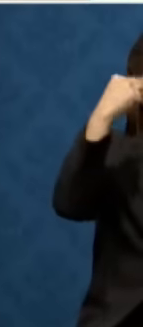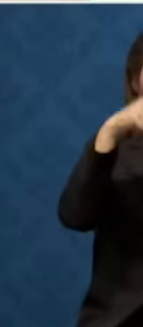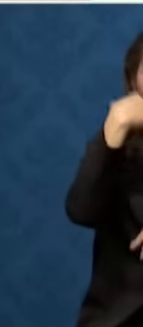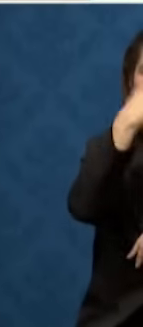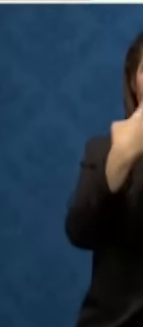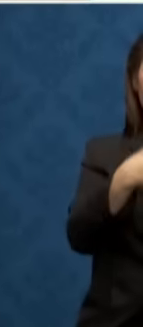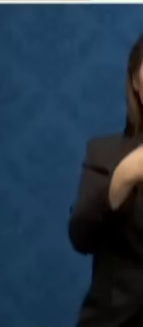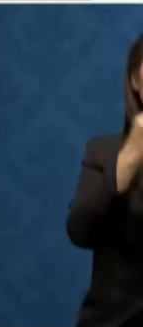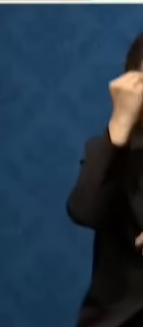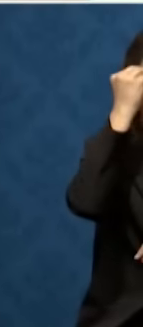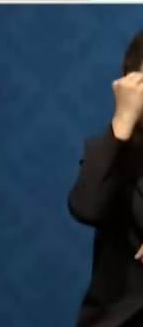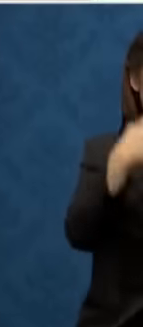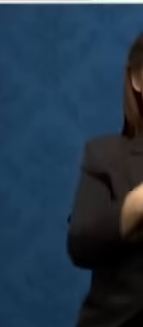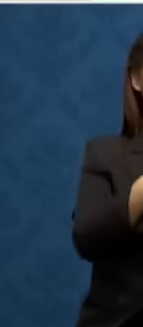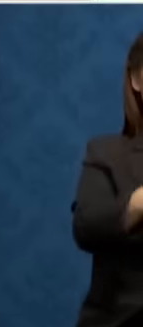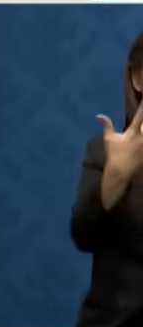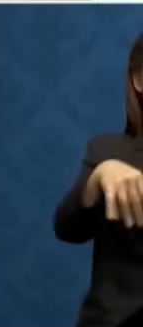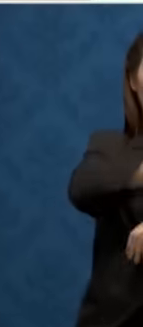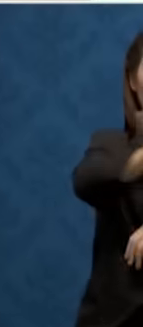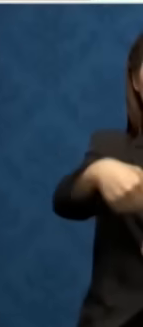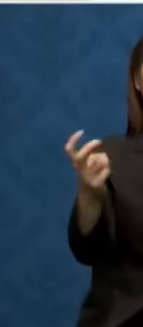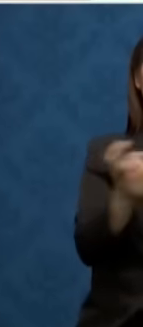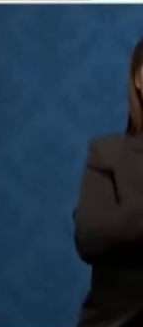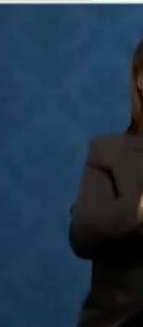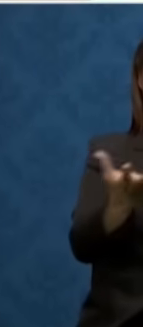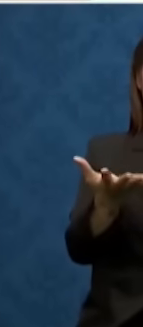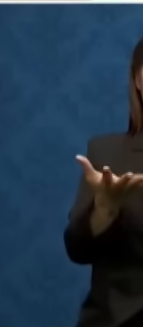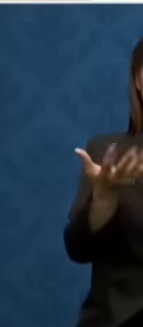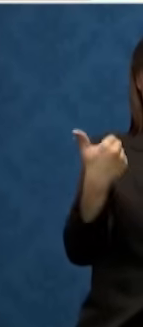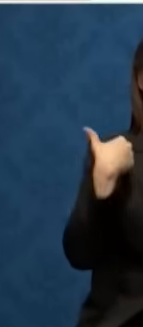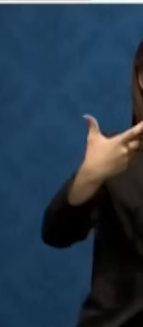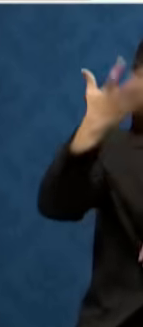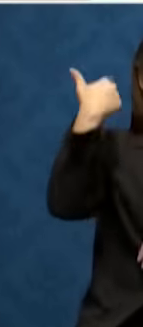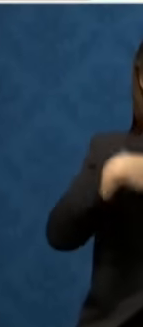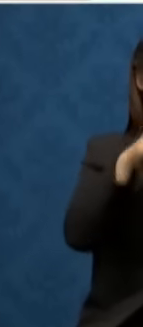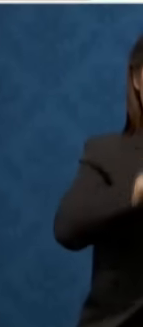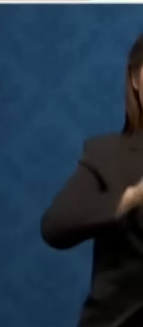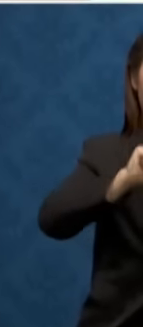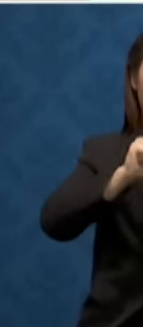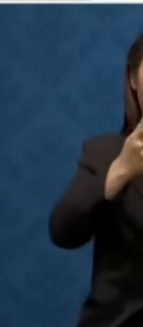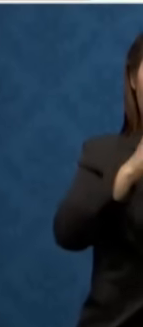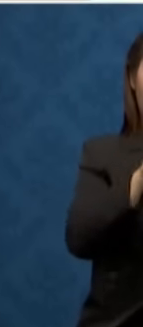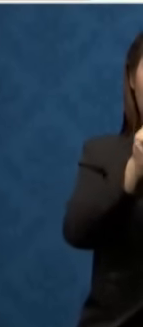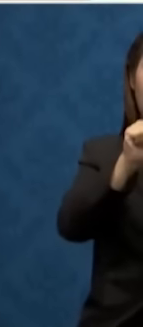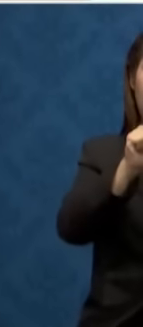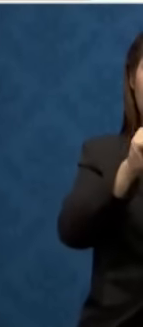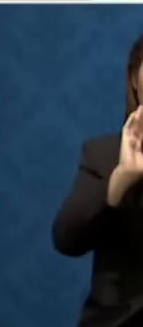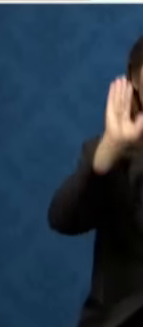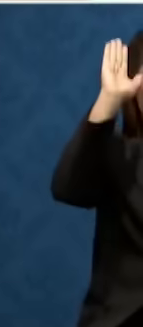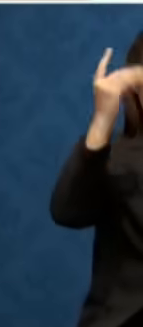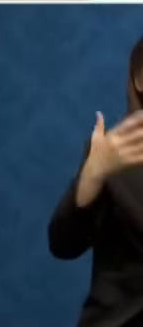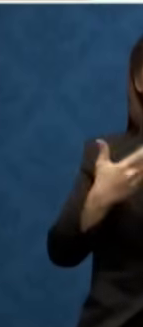ซึ่งก็เรียบร้อยแล้วมีคนรับรองคุณอัครเดชก็ใช้หน้าที่ของตัวเองในการคัดค้านถูกต้องแล้วครับเมื่อวานหารือในที่ประชุม